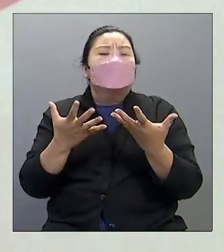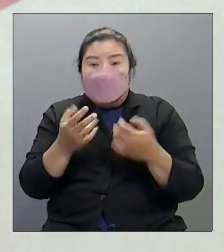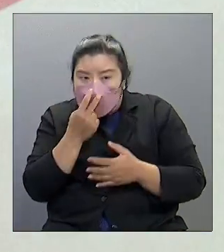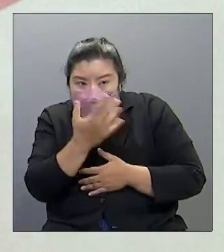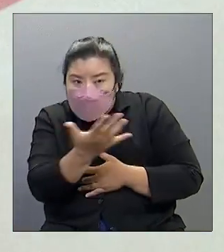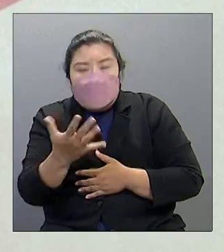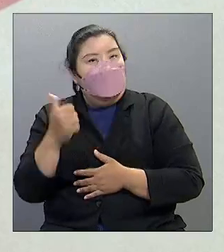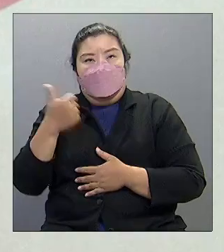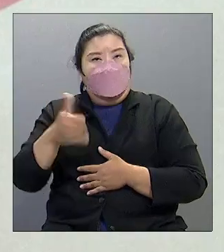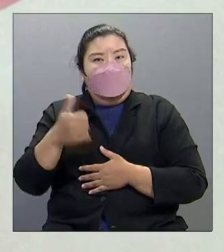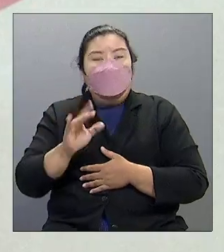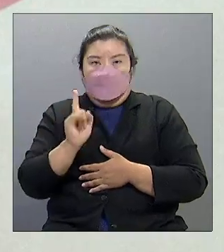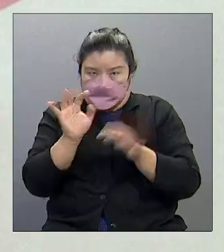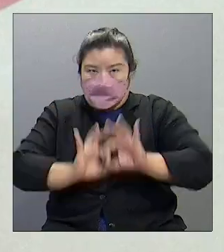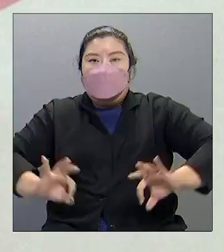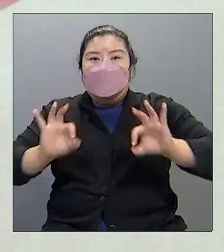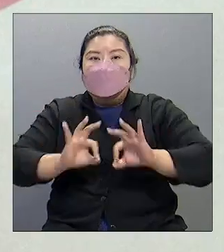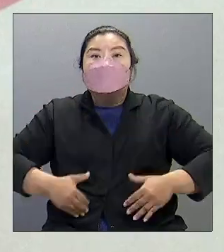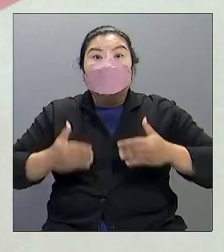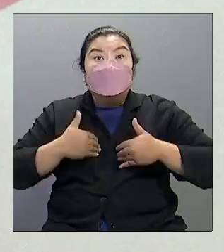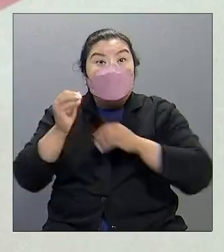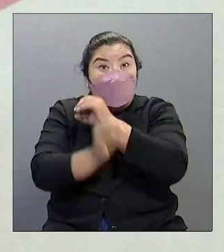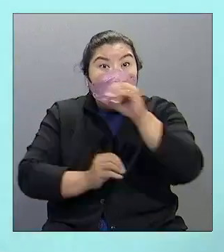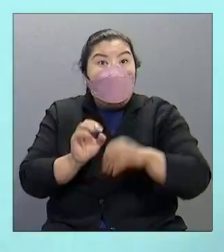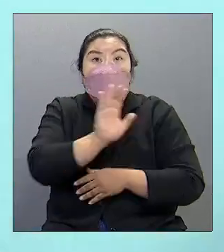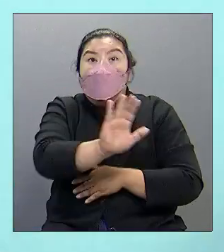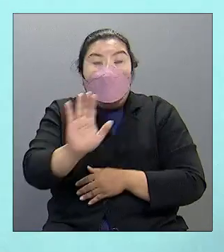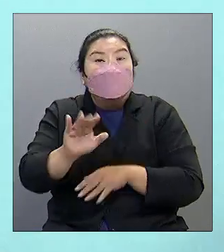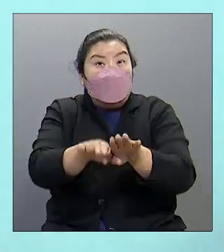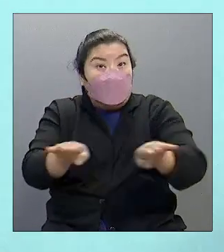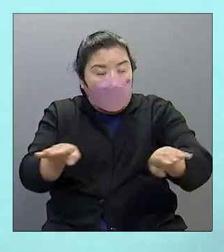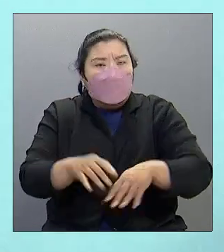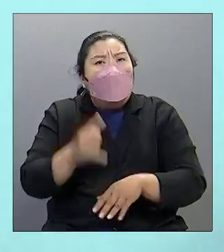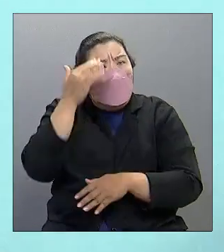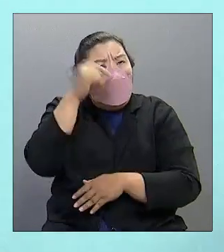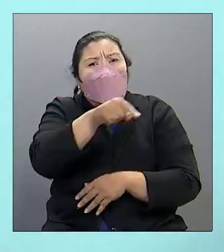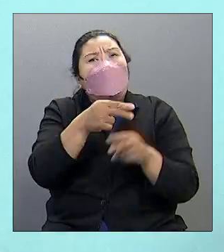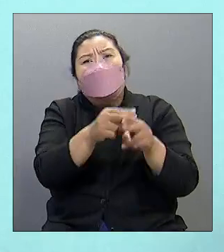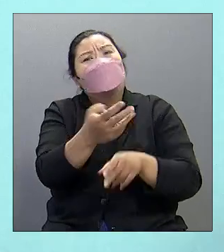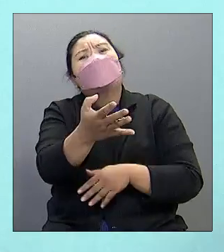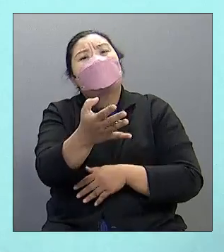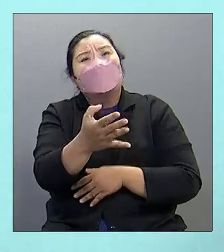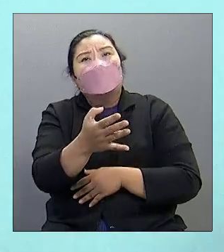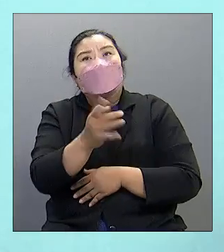เพรามก asshole กับความปลอดภัย แล้วกชีวิตของเดกคนหน่งเลยนะอย่าลมวาเด็ เขาช่วยเหอตเไมได้เหพวกเรานะใช